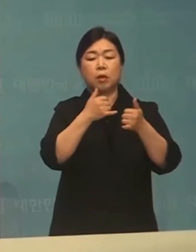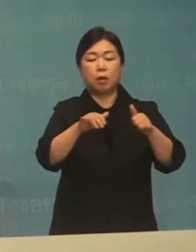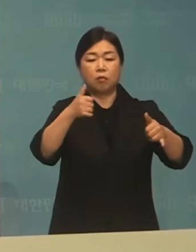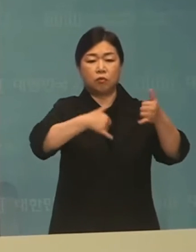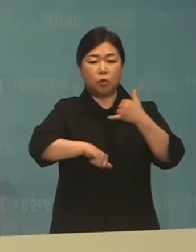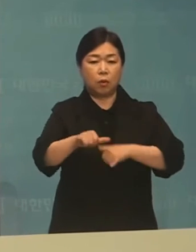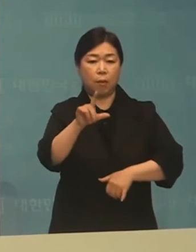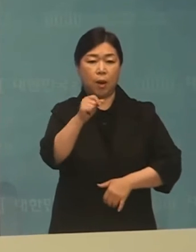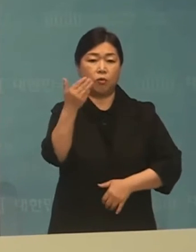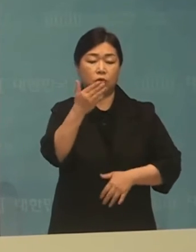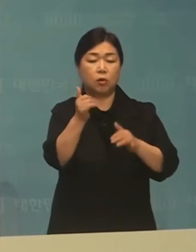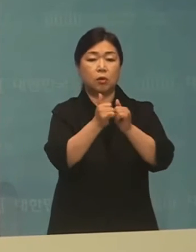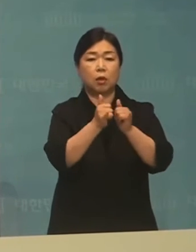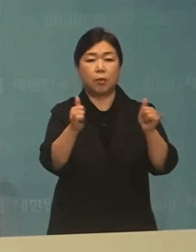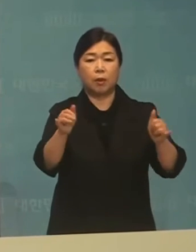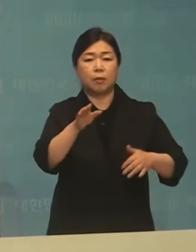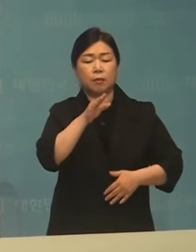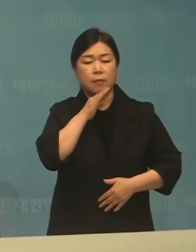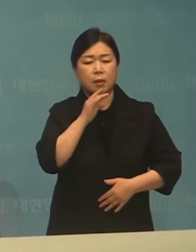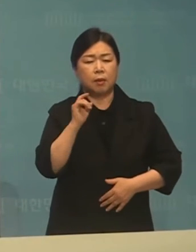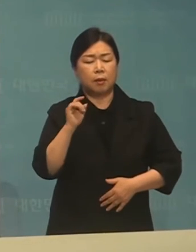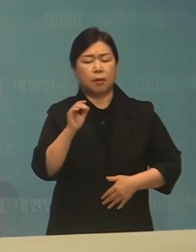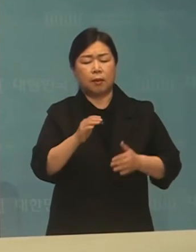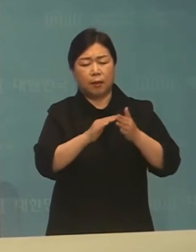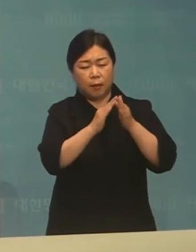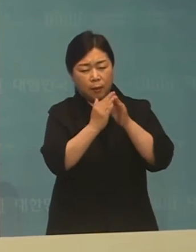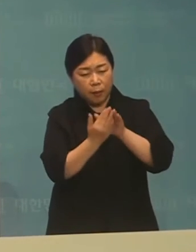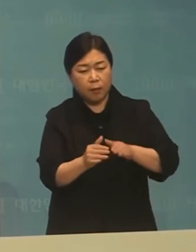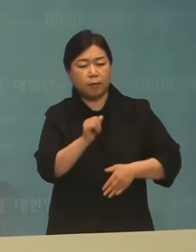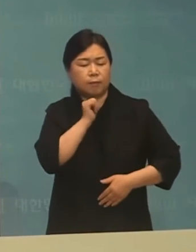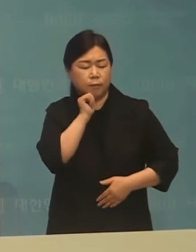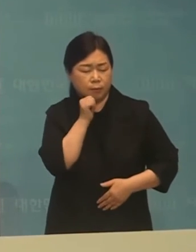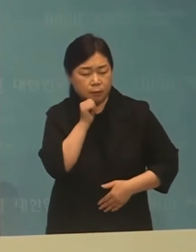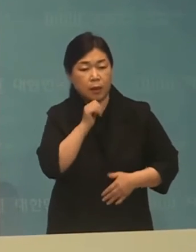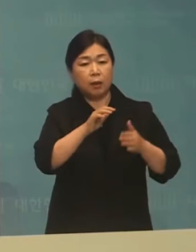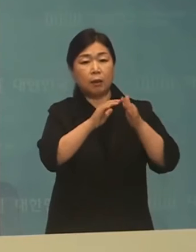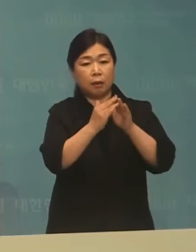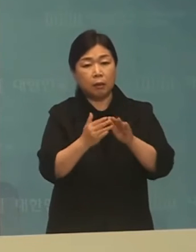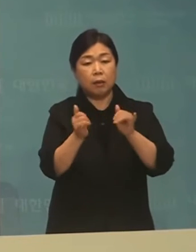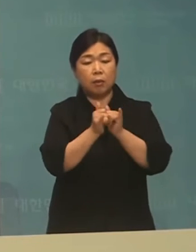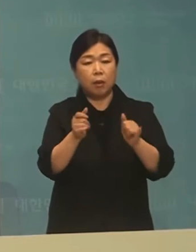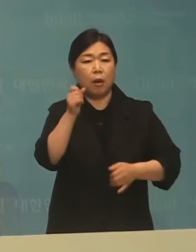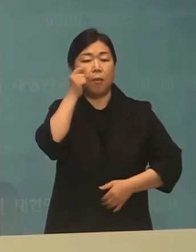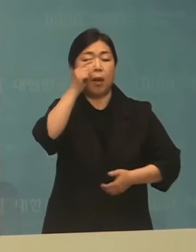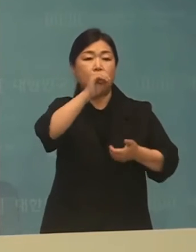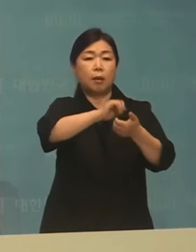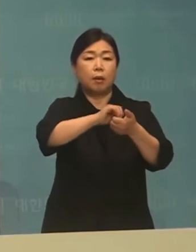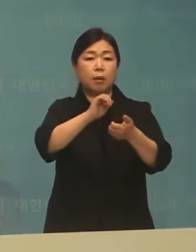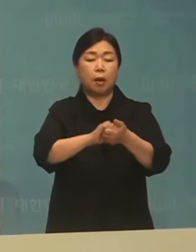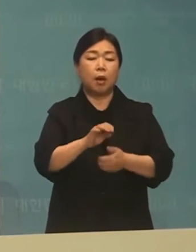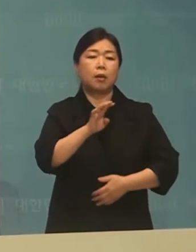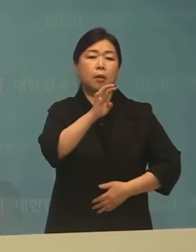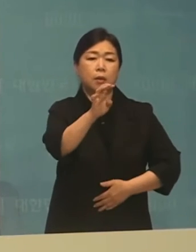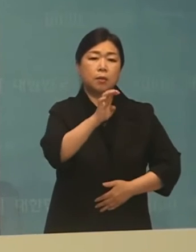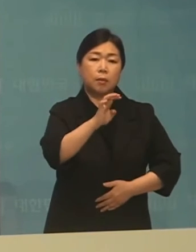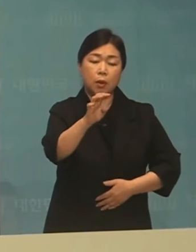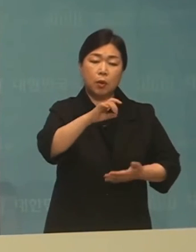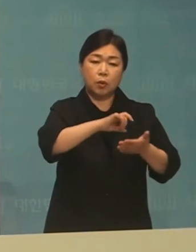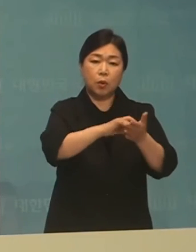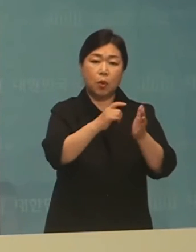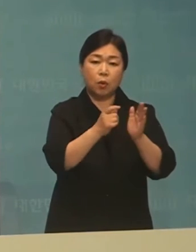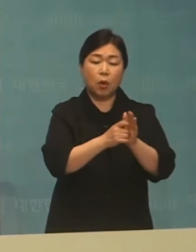명에게, 진짜 찢어지게 가난한 독립운동가 후손에게 매달 약 40만 원